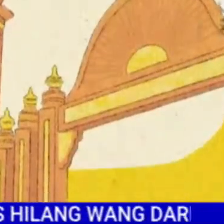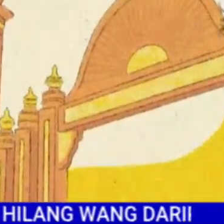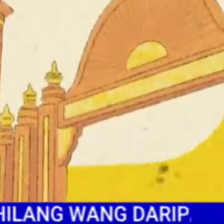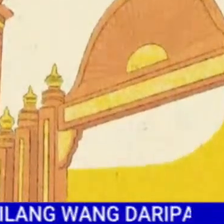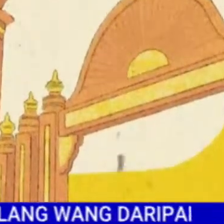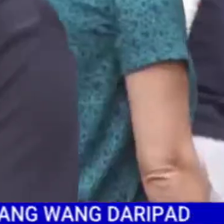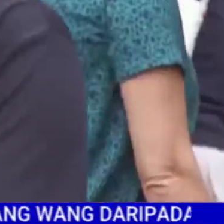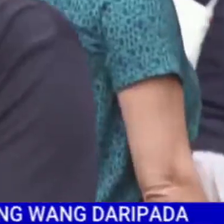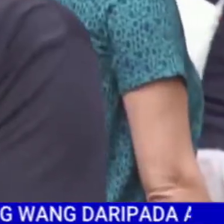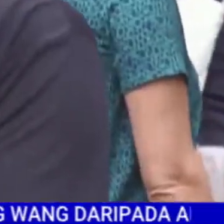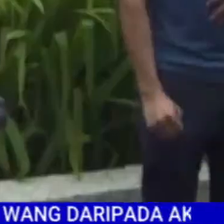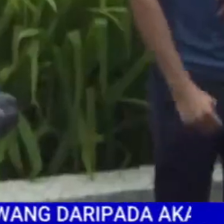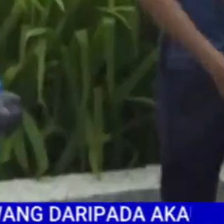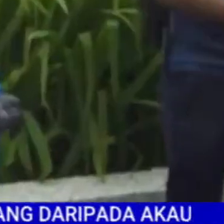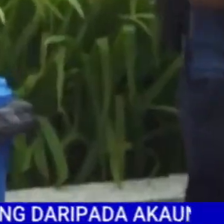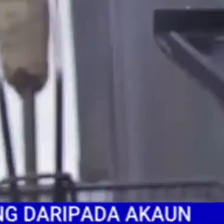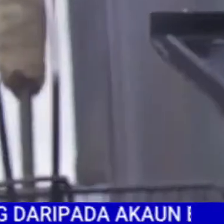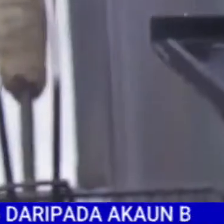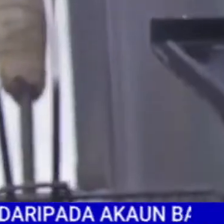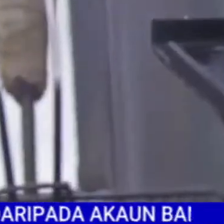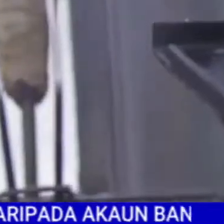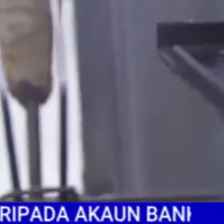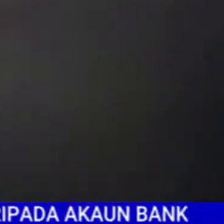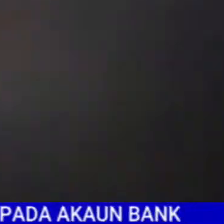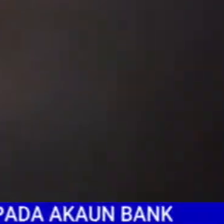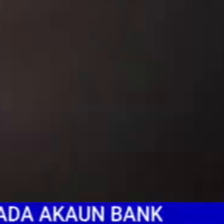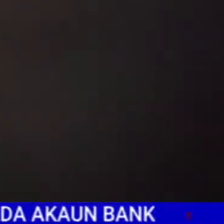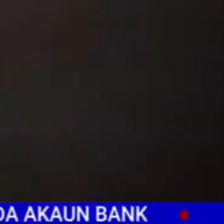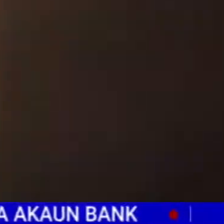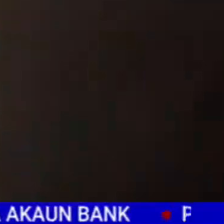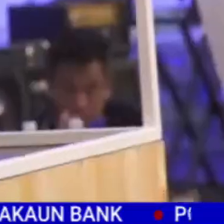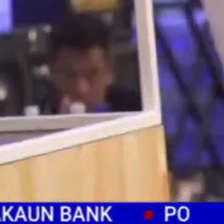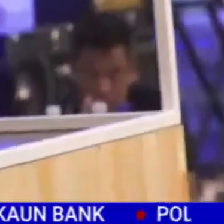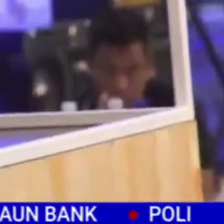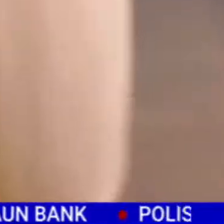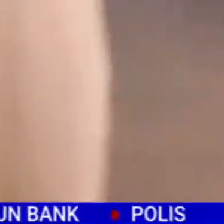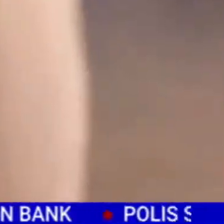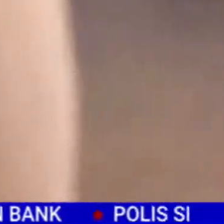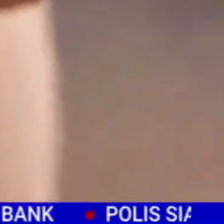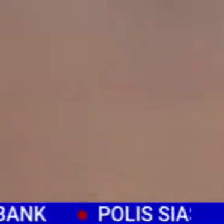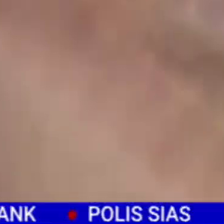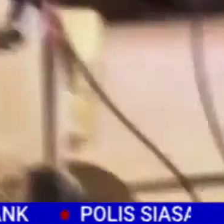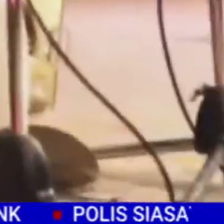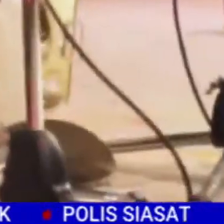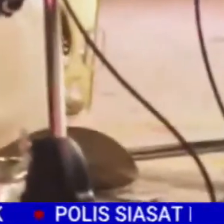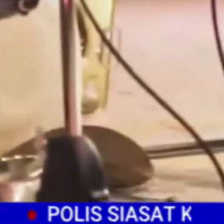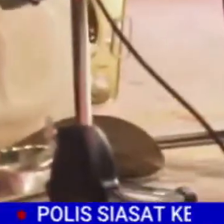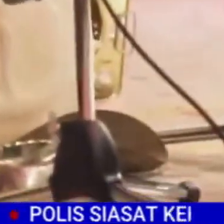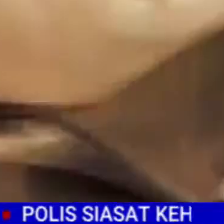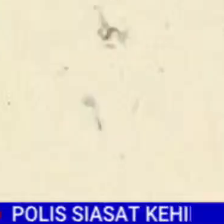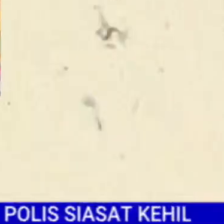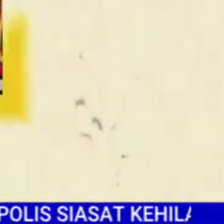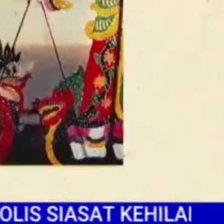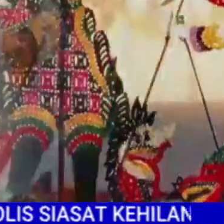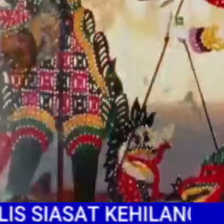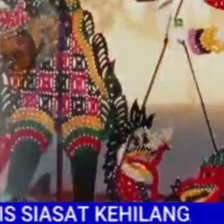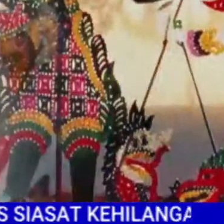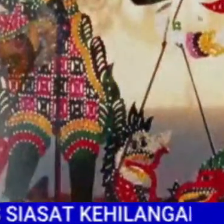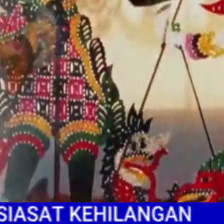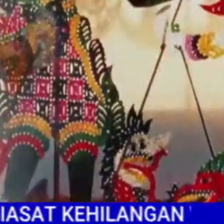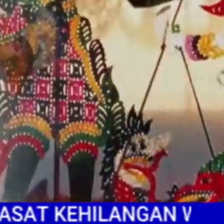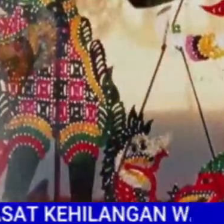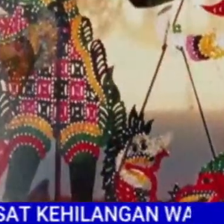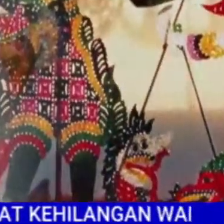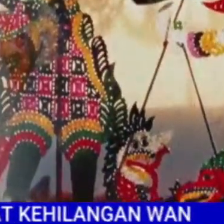hingga 10 malam. Meraihkan industri kreatif tempatan, nikmati pelbagai persembahan seni budaya dan moden masyarakat Malaysia. Anda juga